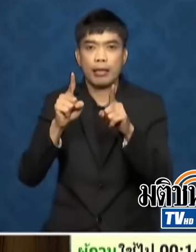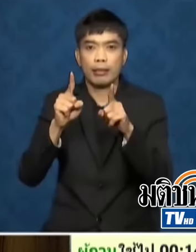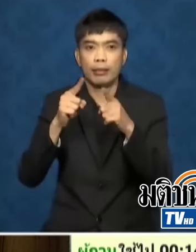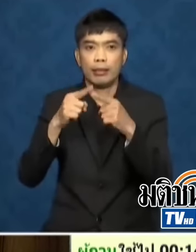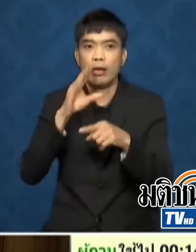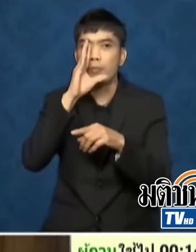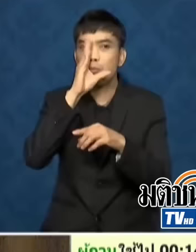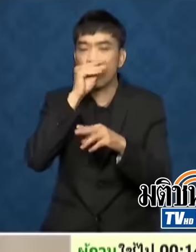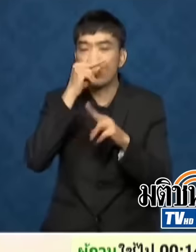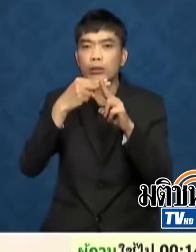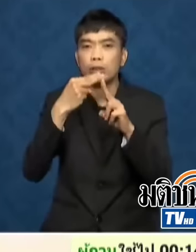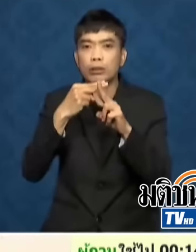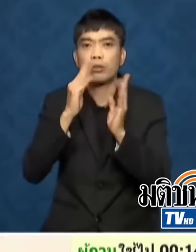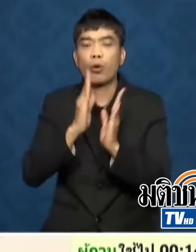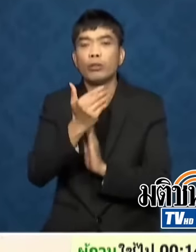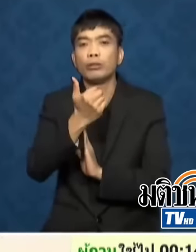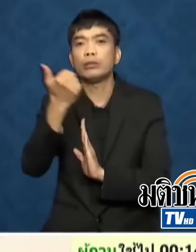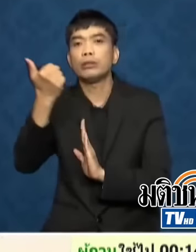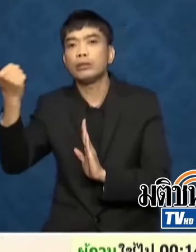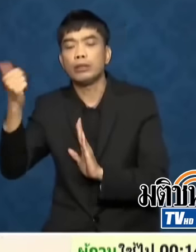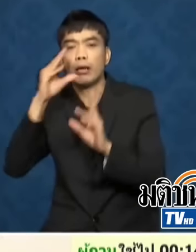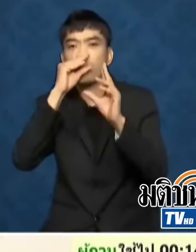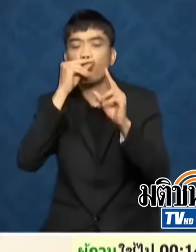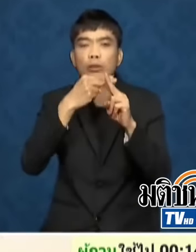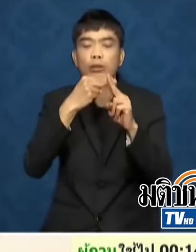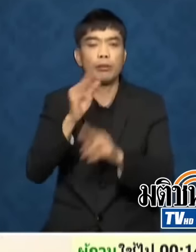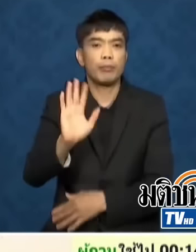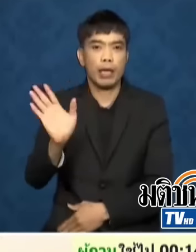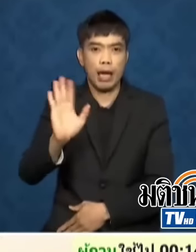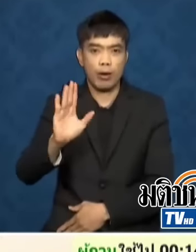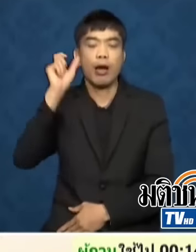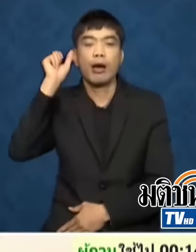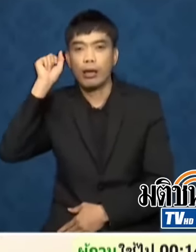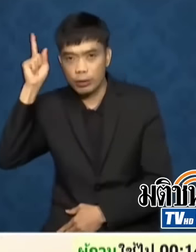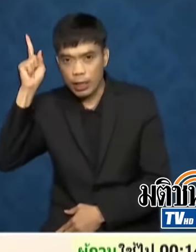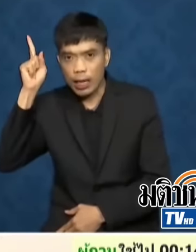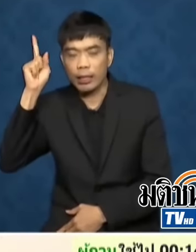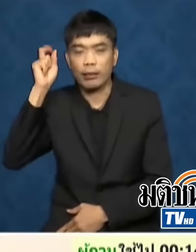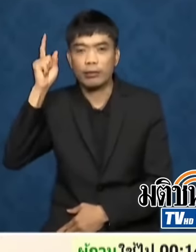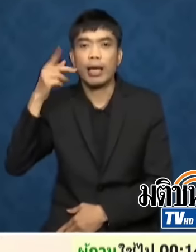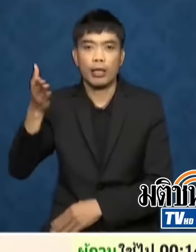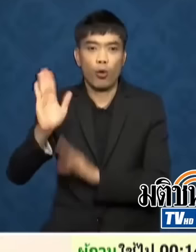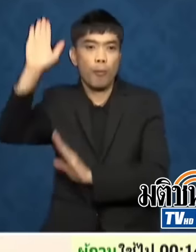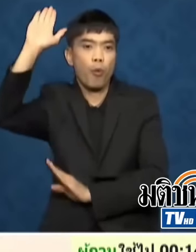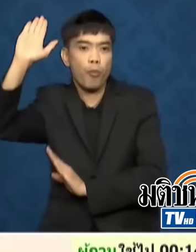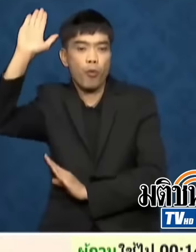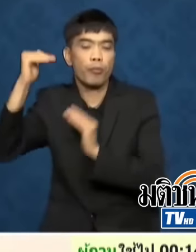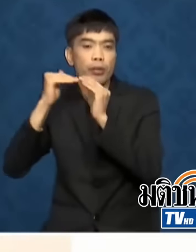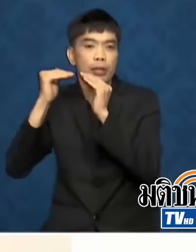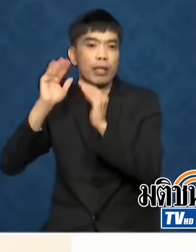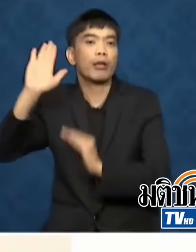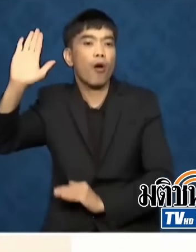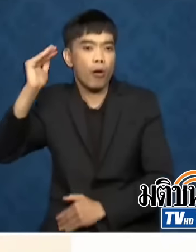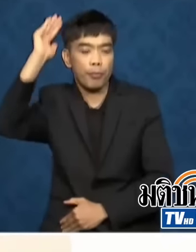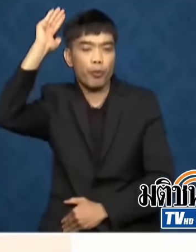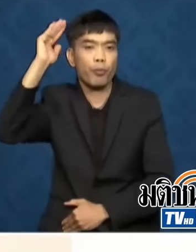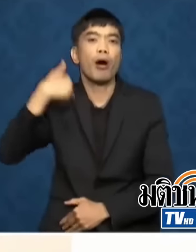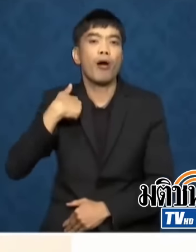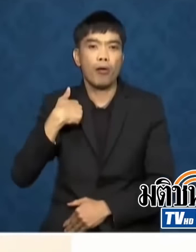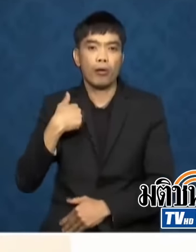อ่ยชื่อบุคคลภายนอก เดี๋ยวผมขออธิบายคุณรัตนานิดนึง ผมเห็นใจท่านณัฐวุฒิบัวปทุมนะครับ ครับอันนี้เขาใช้สิทธิ์พาดพิงนะครับ แ